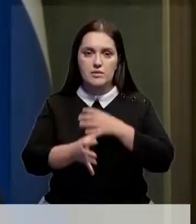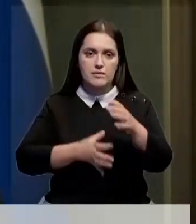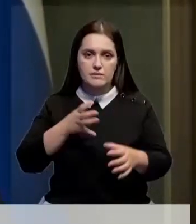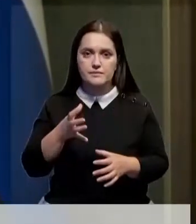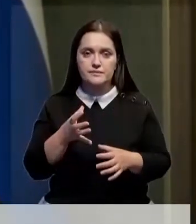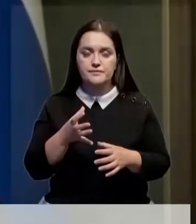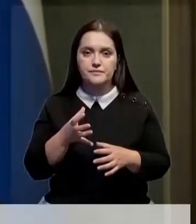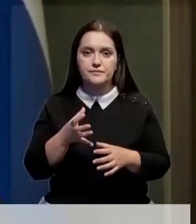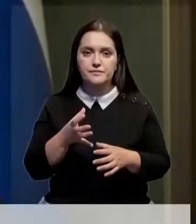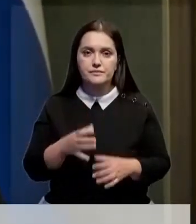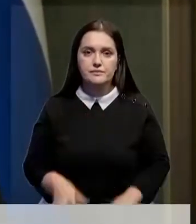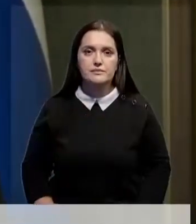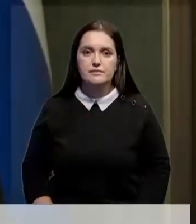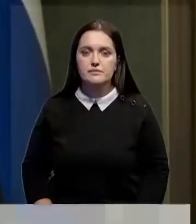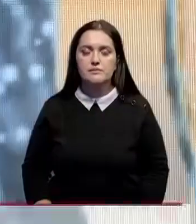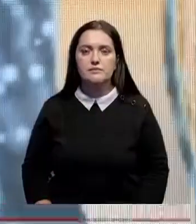арене.